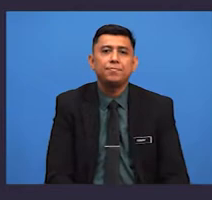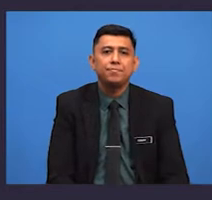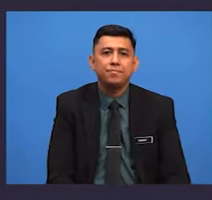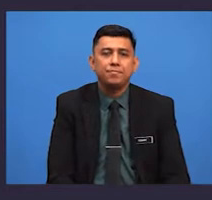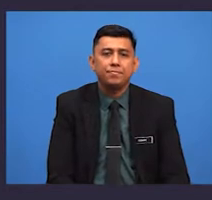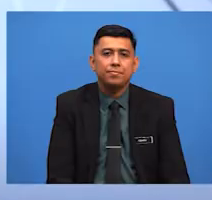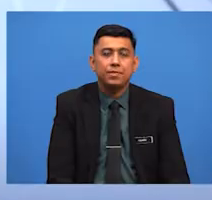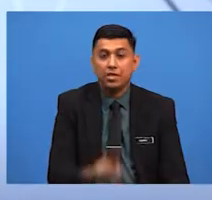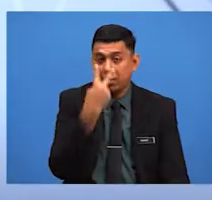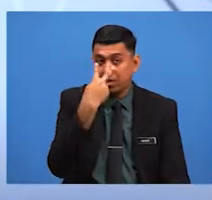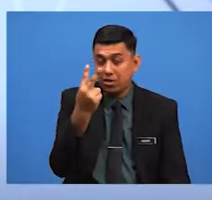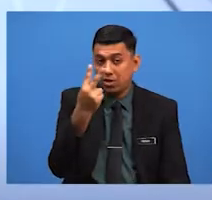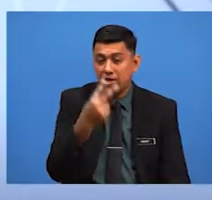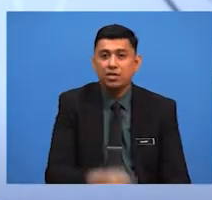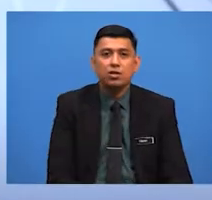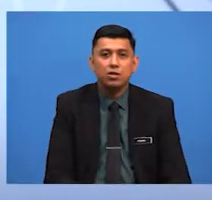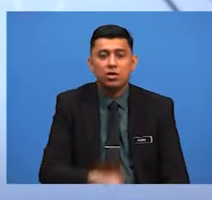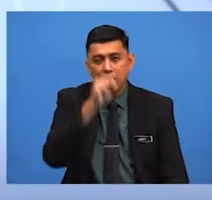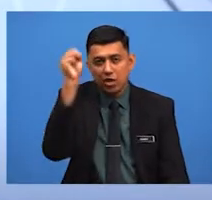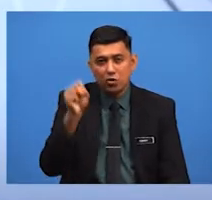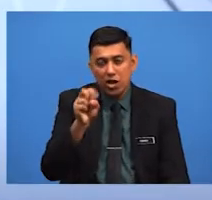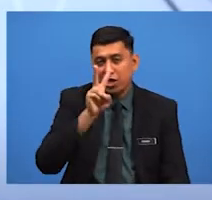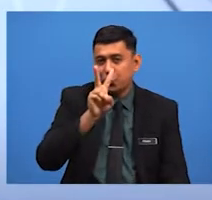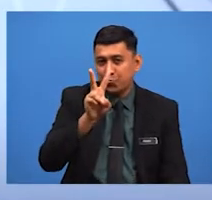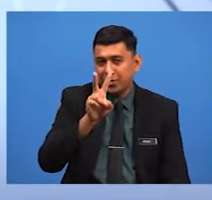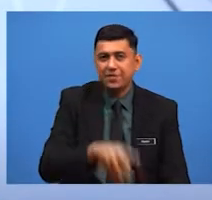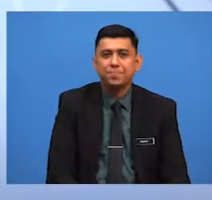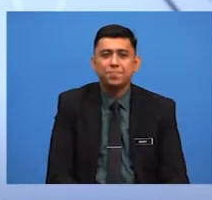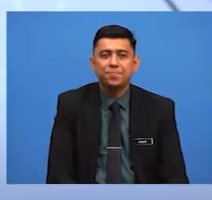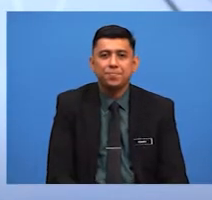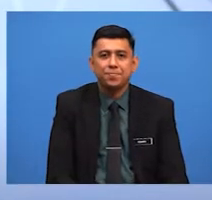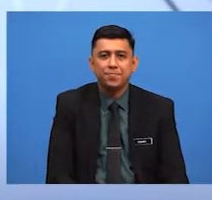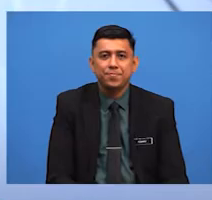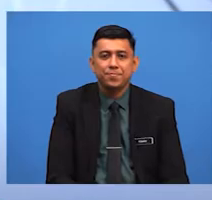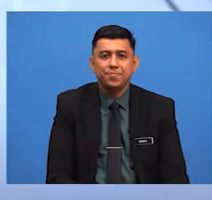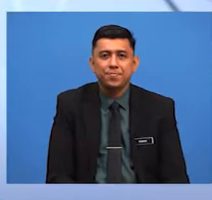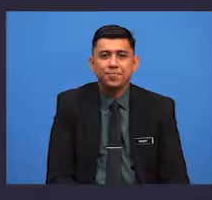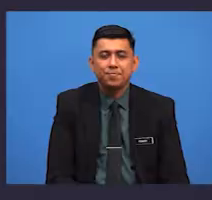dipenuhi. Kita lihat pula soalan uji minda yang kedua.